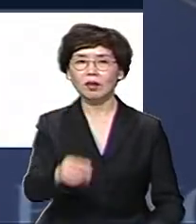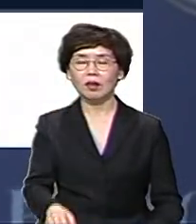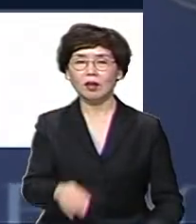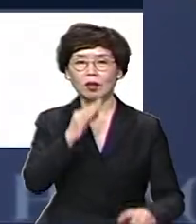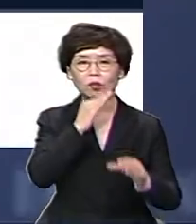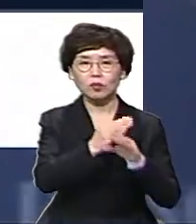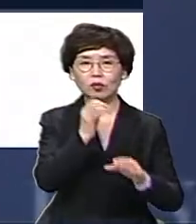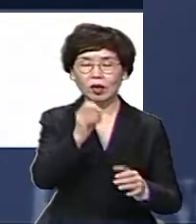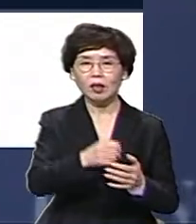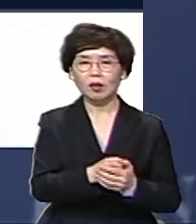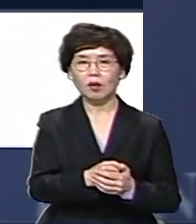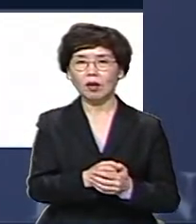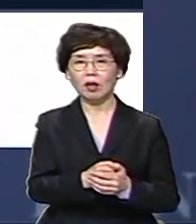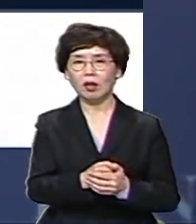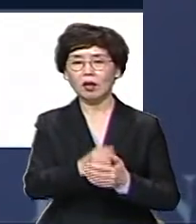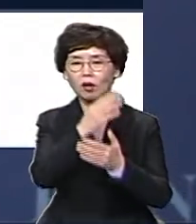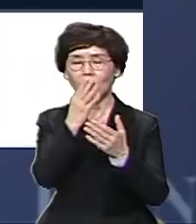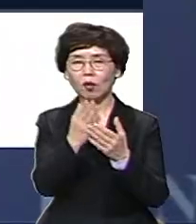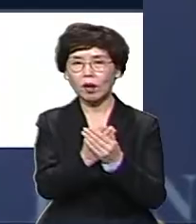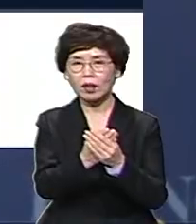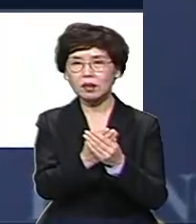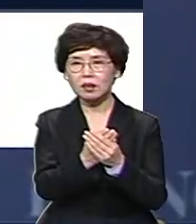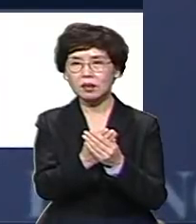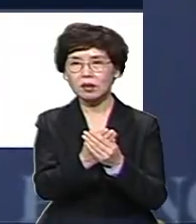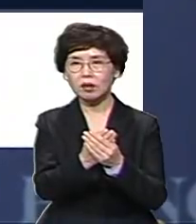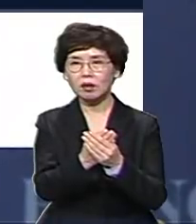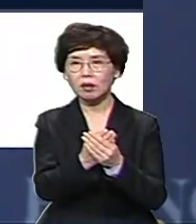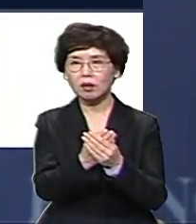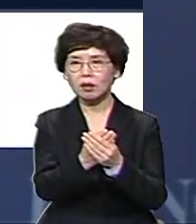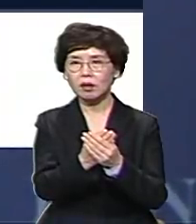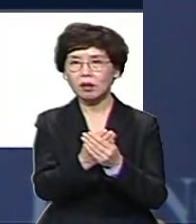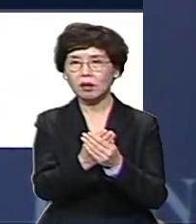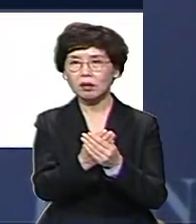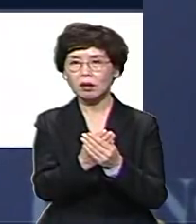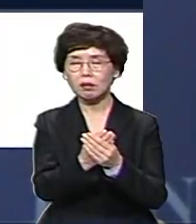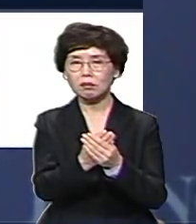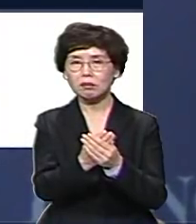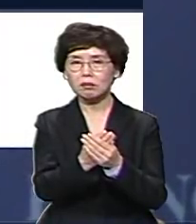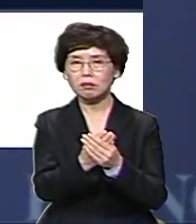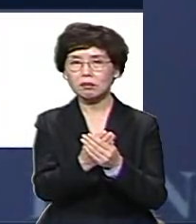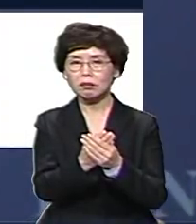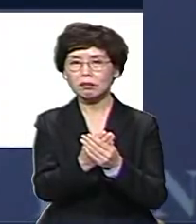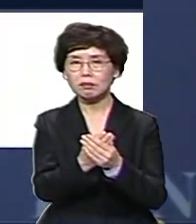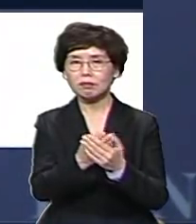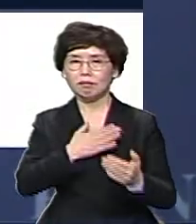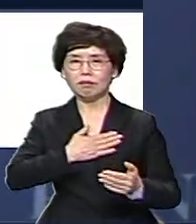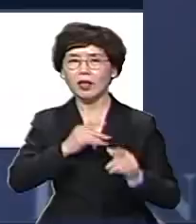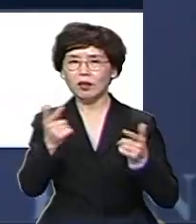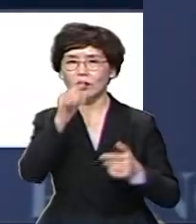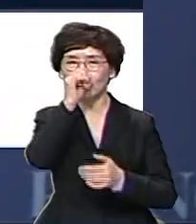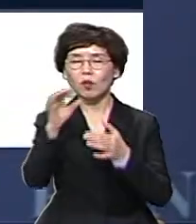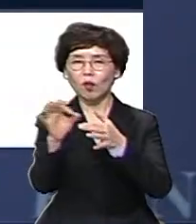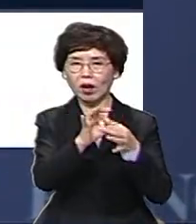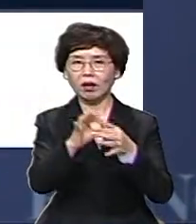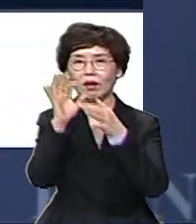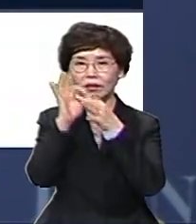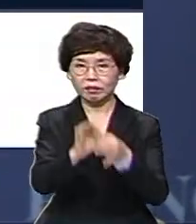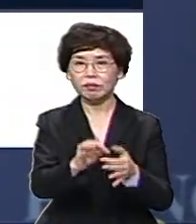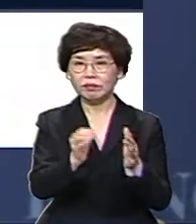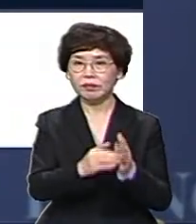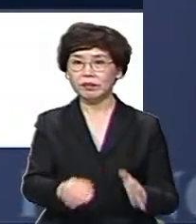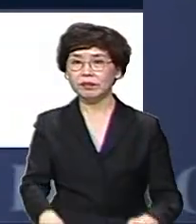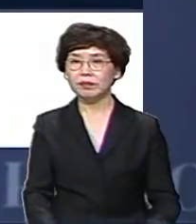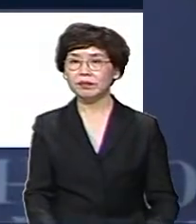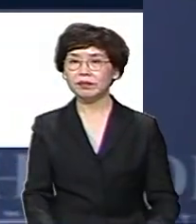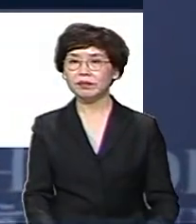두 양측이 같은 것이 있다면 뭡니까? 예, 물론 북한과 미국은 완전히 시스템이 다릅니다.